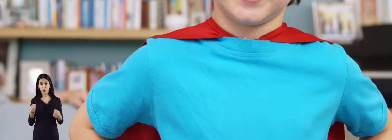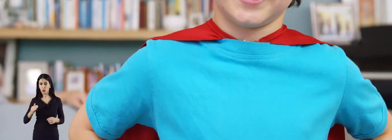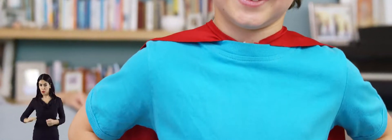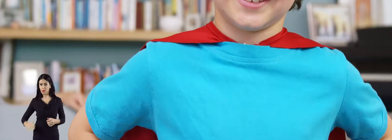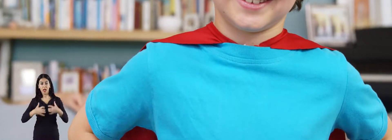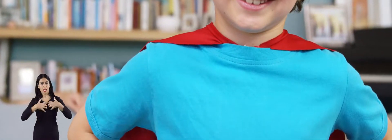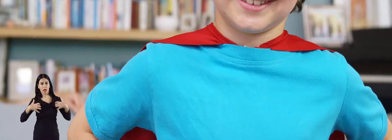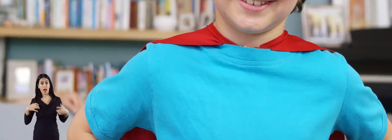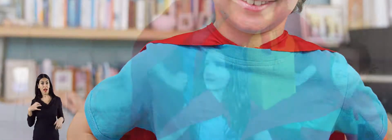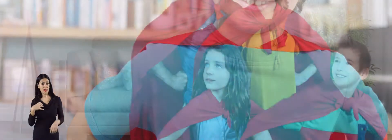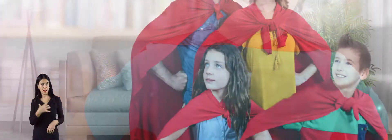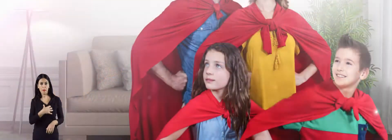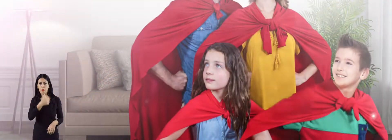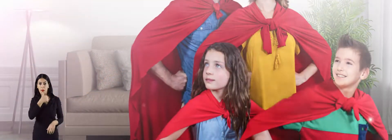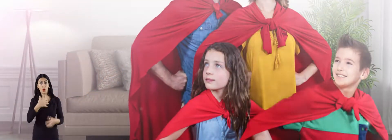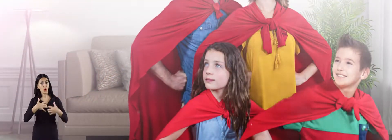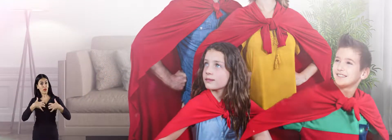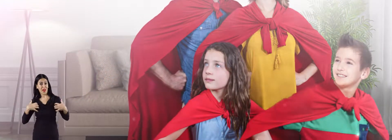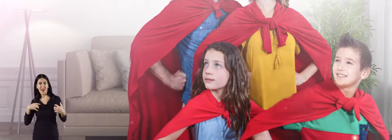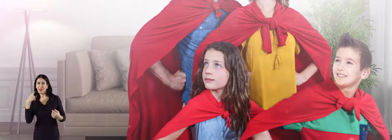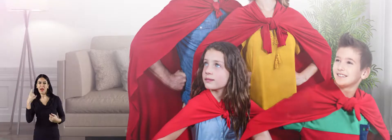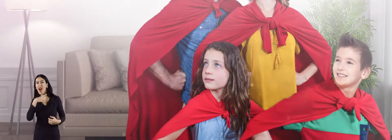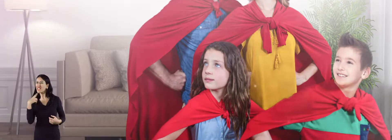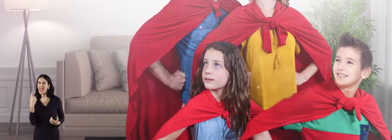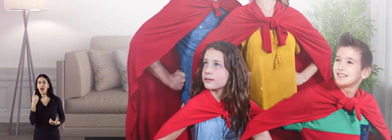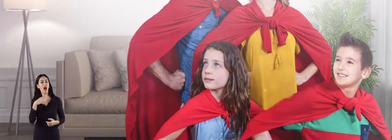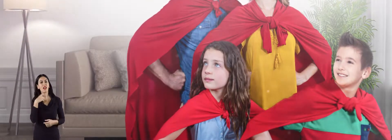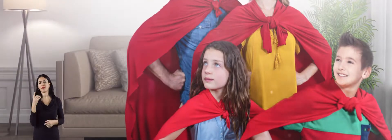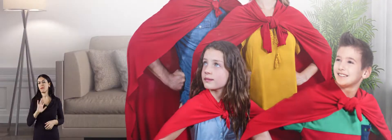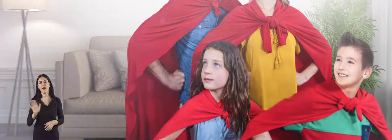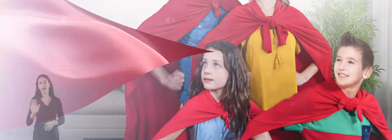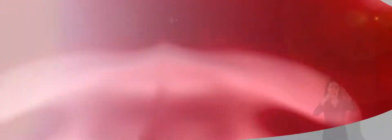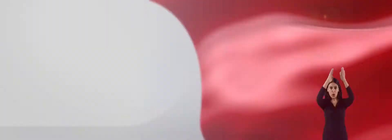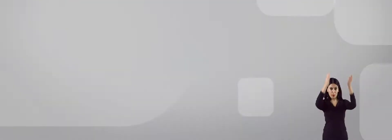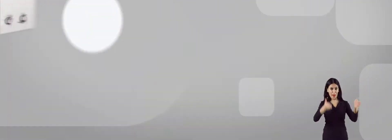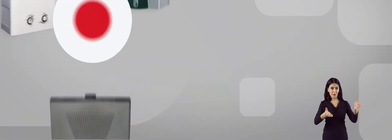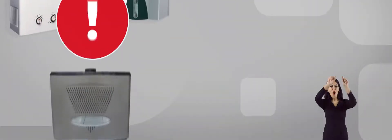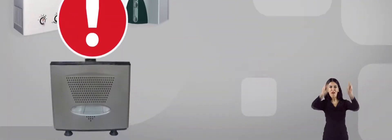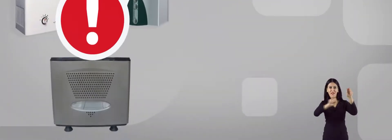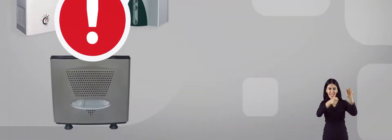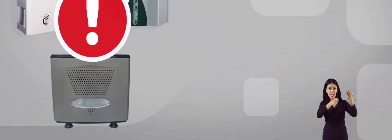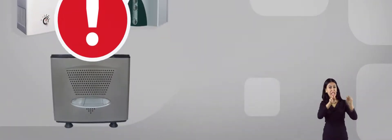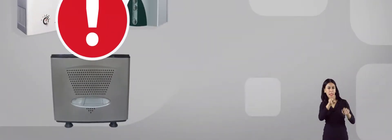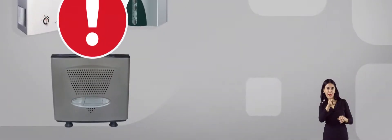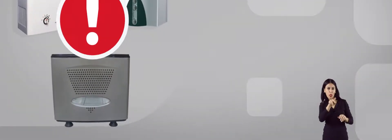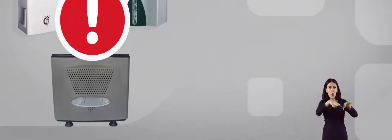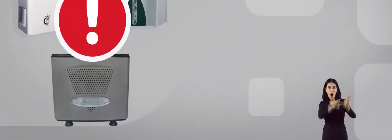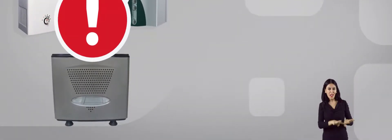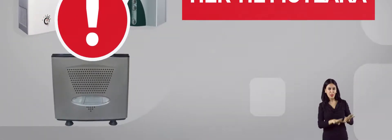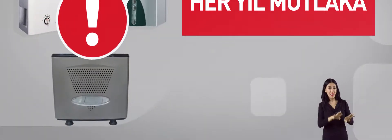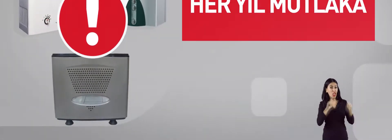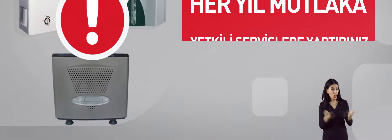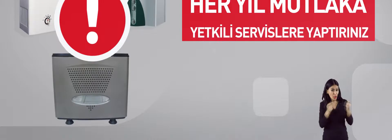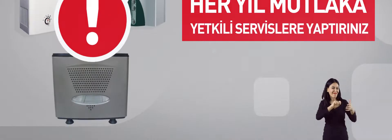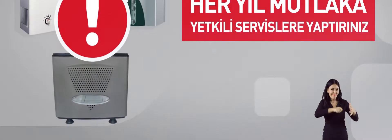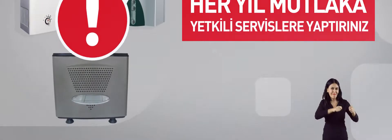Kahraman çocukların kahraman anne babaları güvenliği asla ihmal etmez. Kombi, şofben gibi